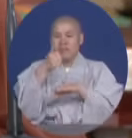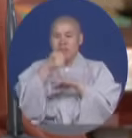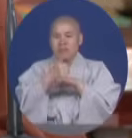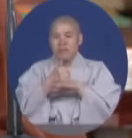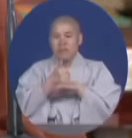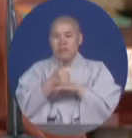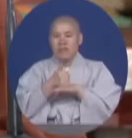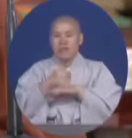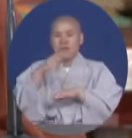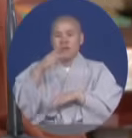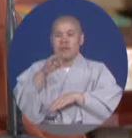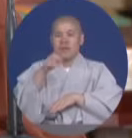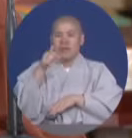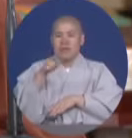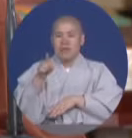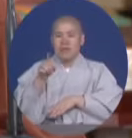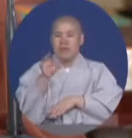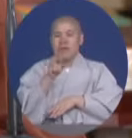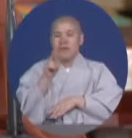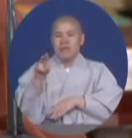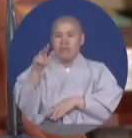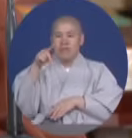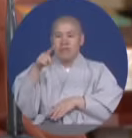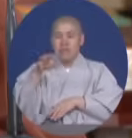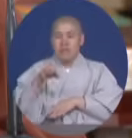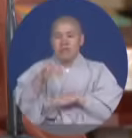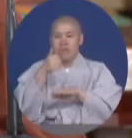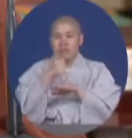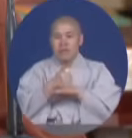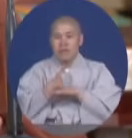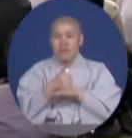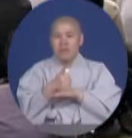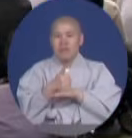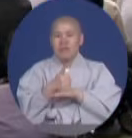상주일체 승가야중까지 하고 뭐라 그러죠?